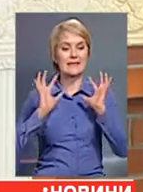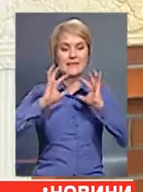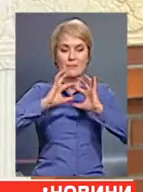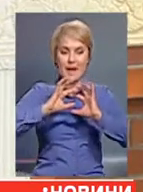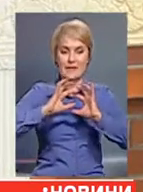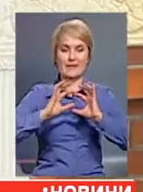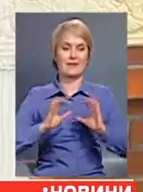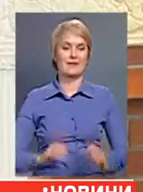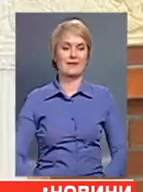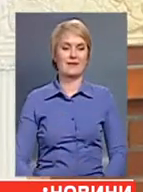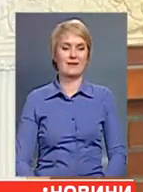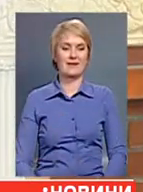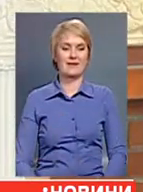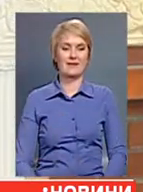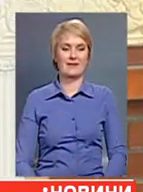щоб все було.